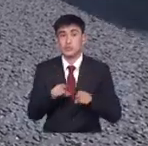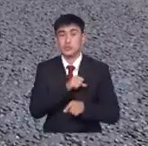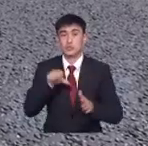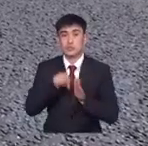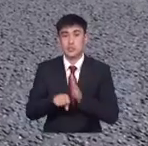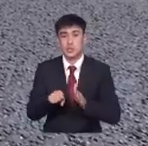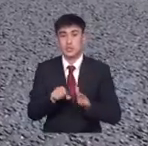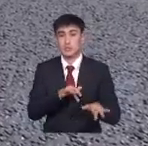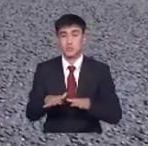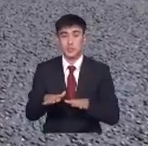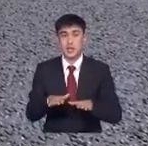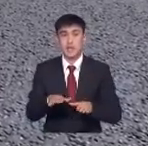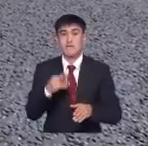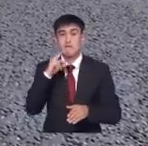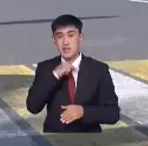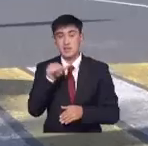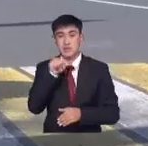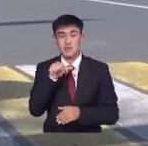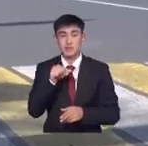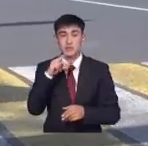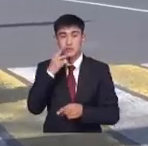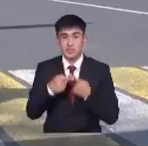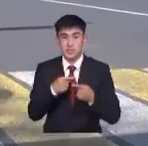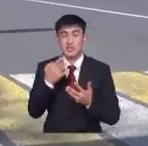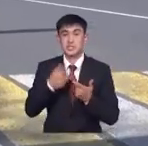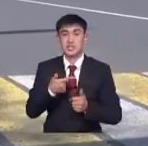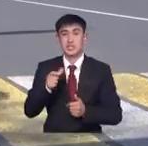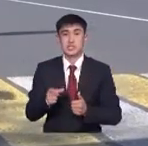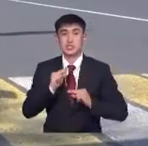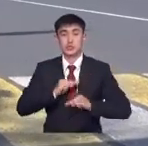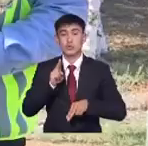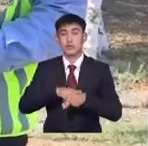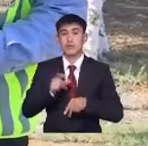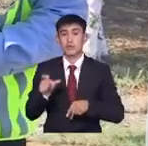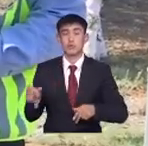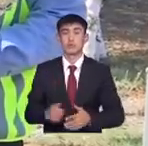суицидальных наклонностей, а также вредных привычек не только среди гражданских лиц, но и сотрудников